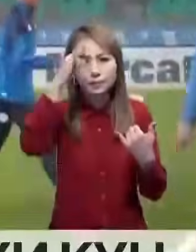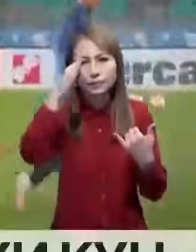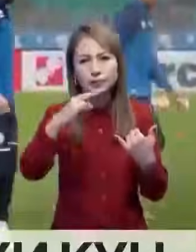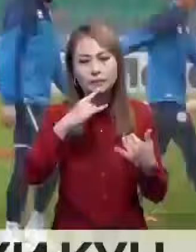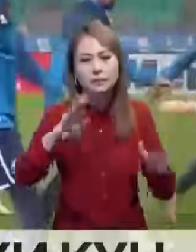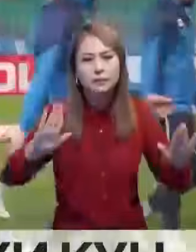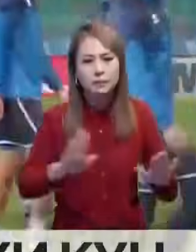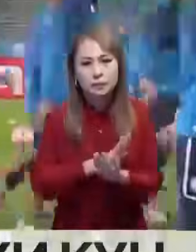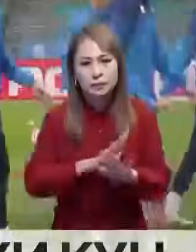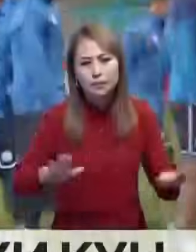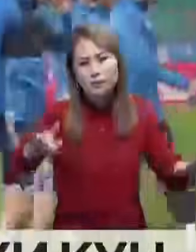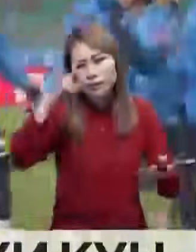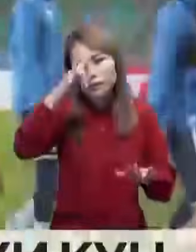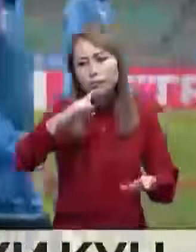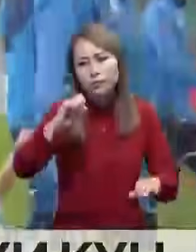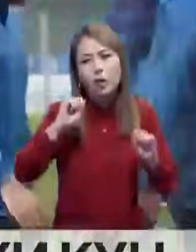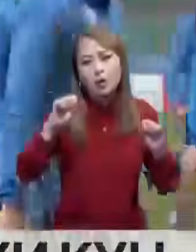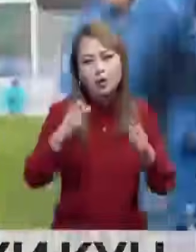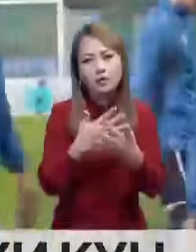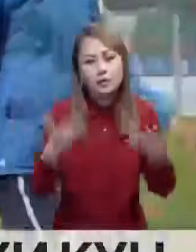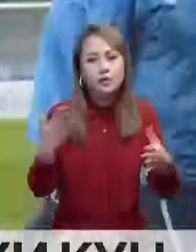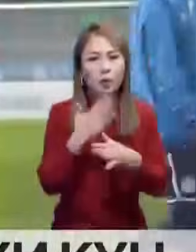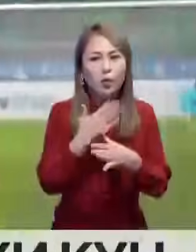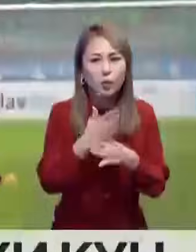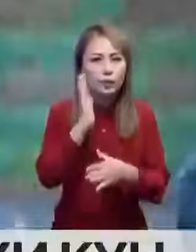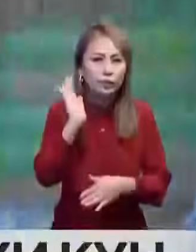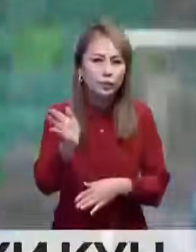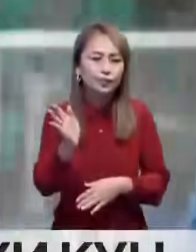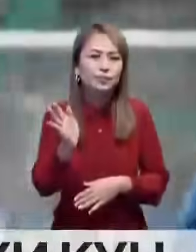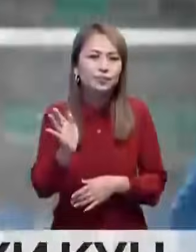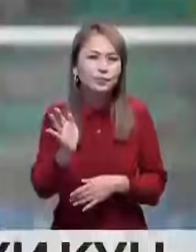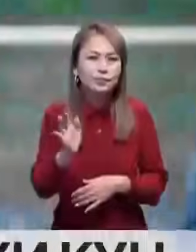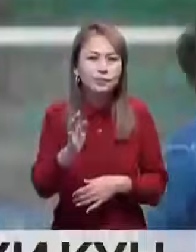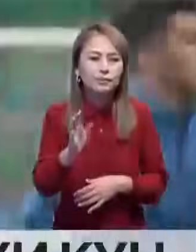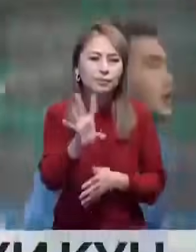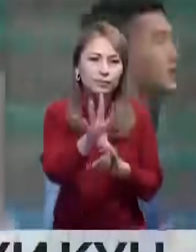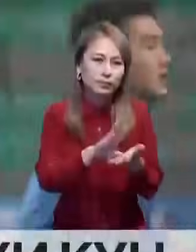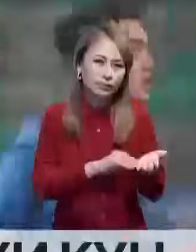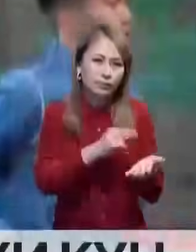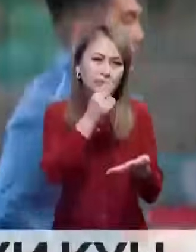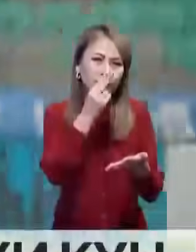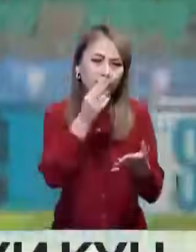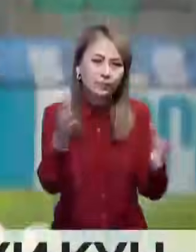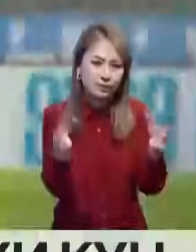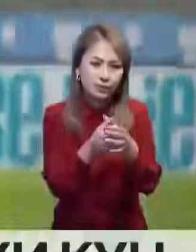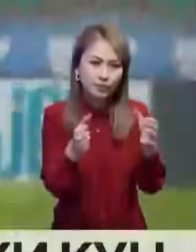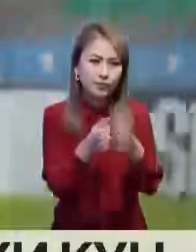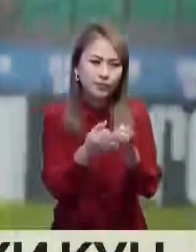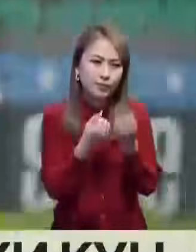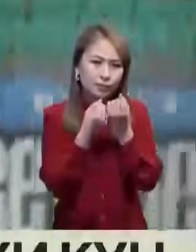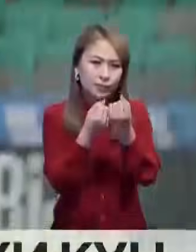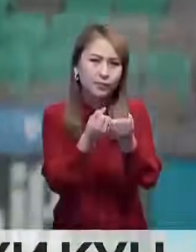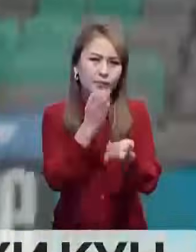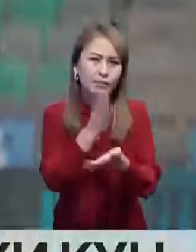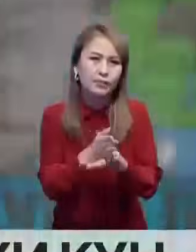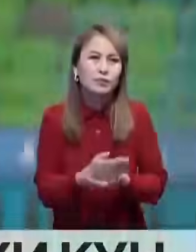қазақша әндер айтып, қазақша ұрандар тастап, керемет бір үлгі көрсетіп, осы ұлттық құрамаға қолдау танытамыз